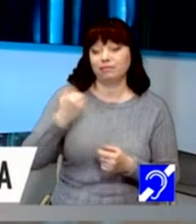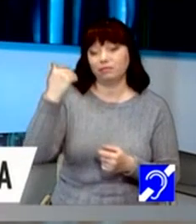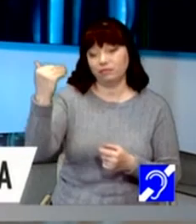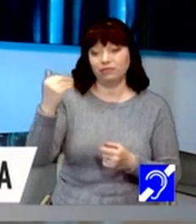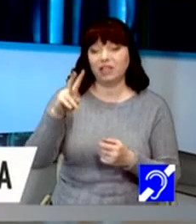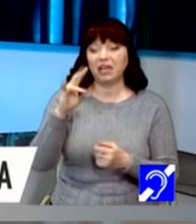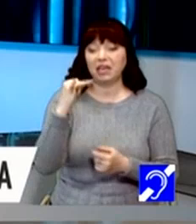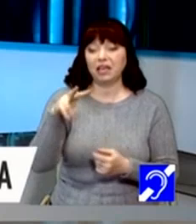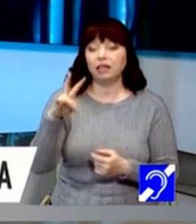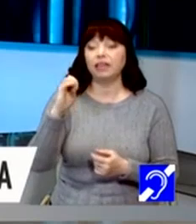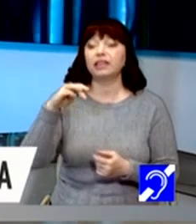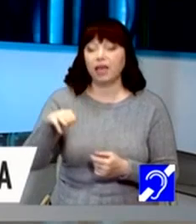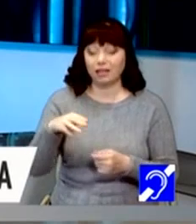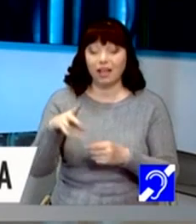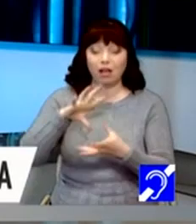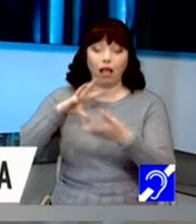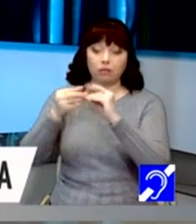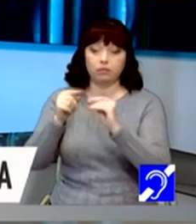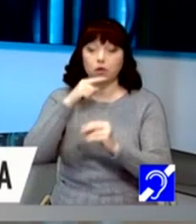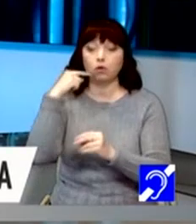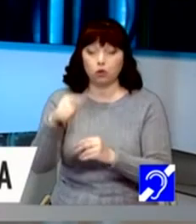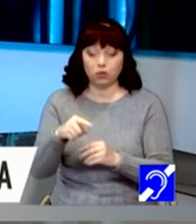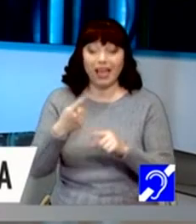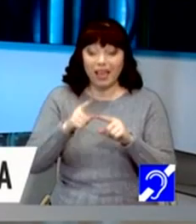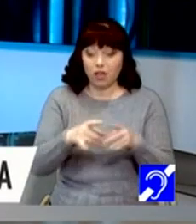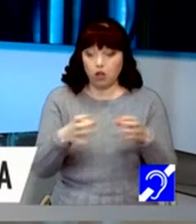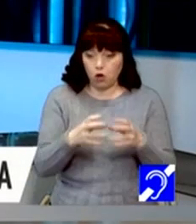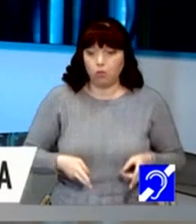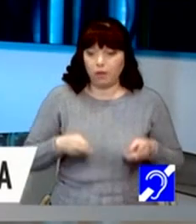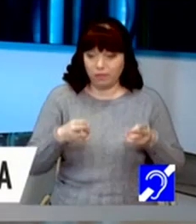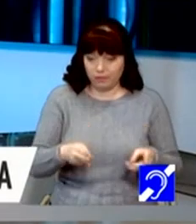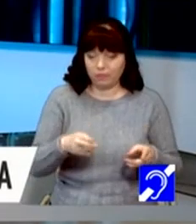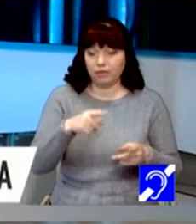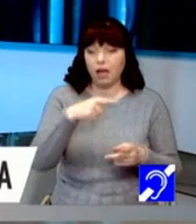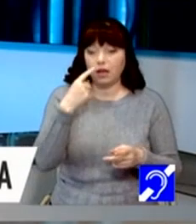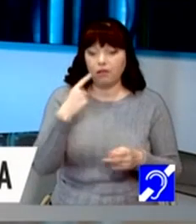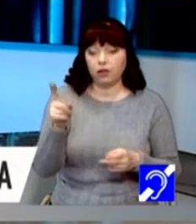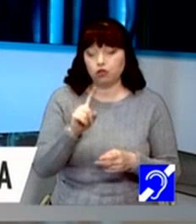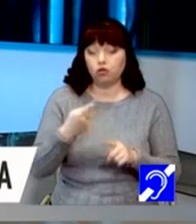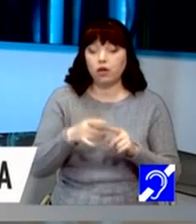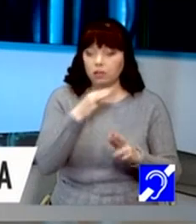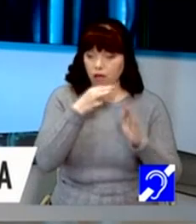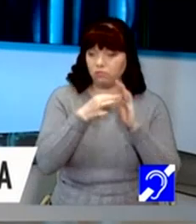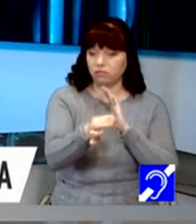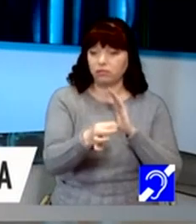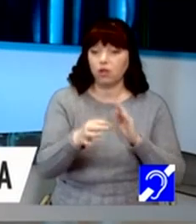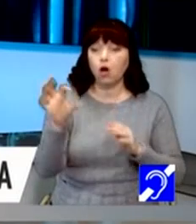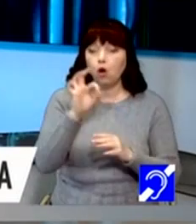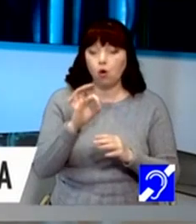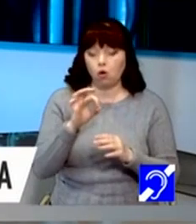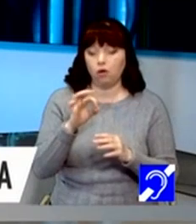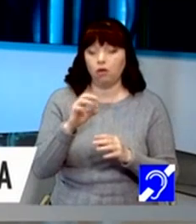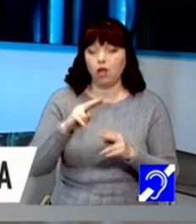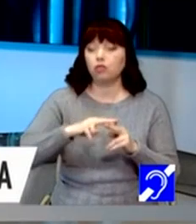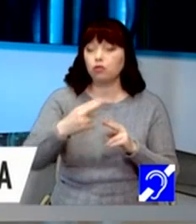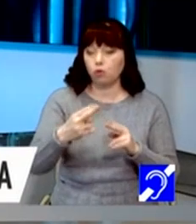cal net apropiat a Rusiei potrivit acestei grupări agresiunile informatice sunt un răspuns la promisiunile guvernanților